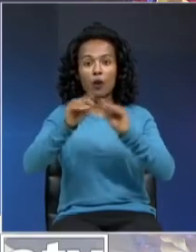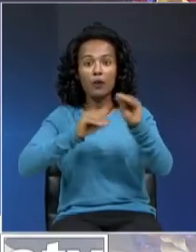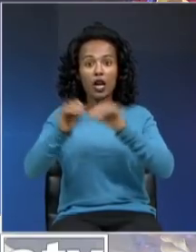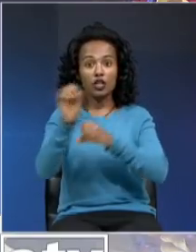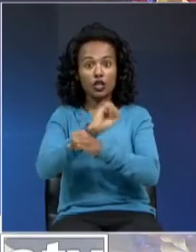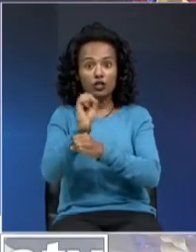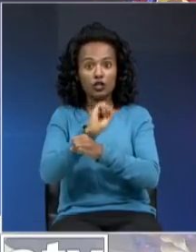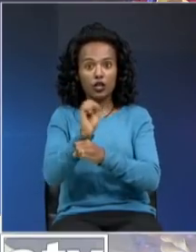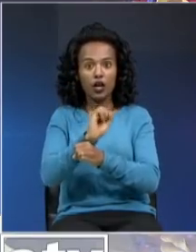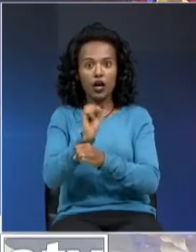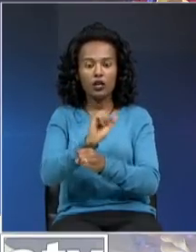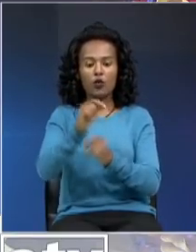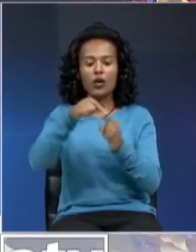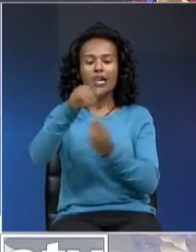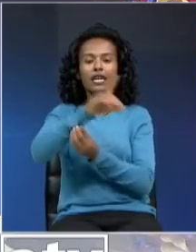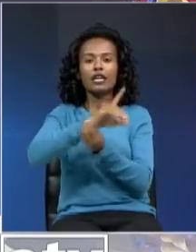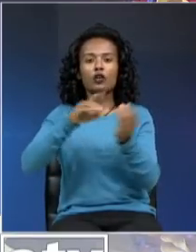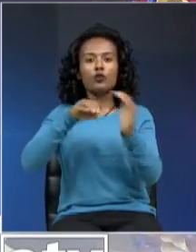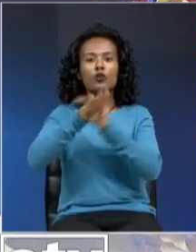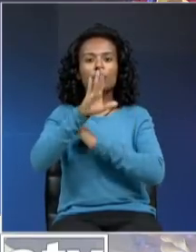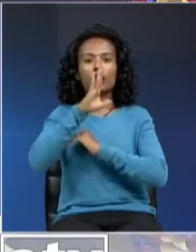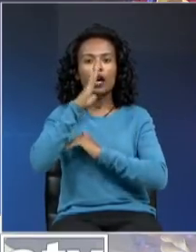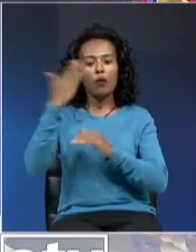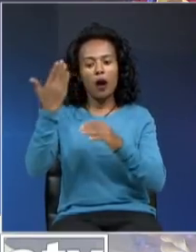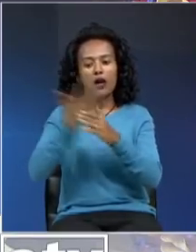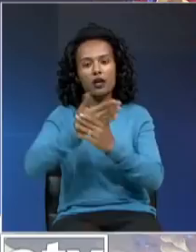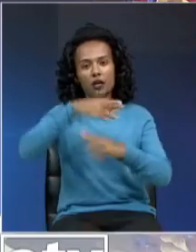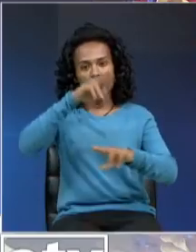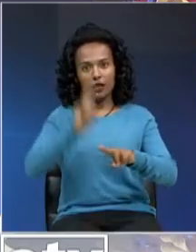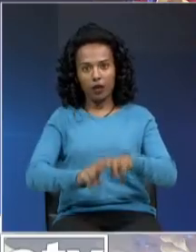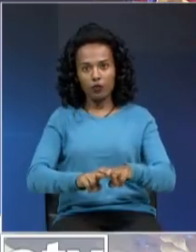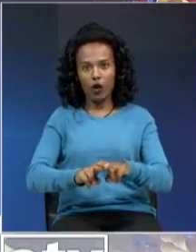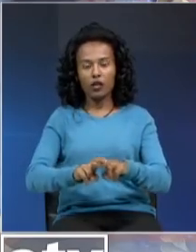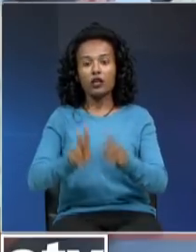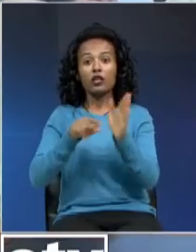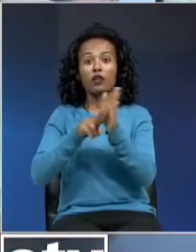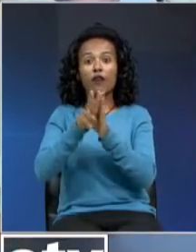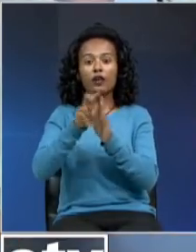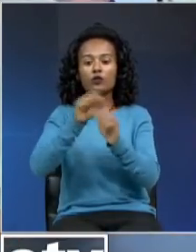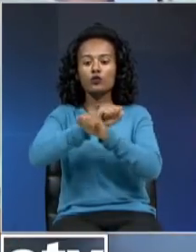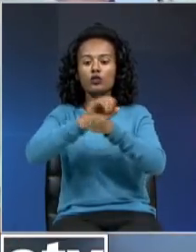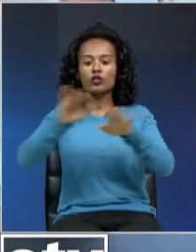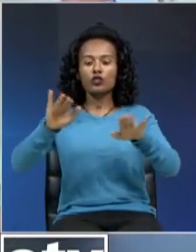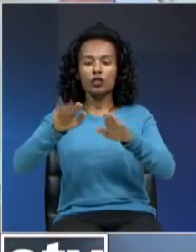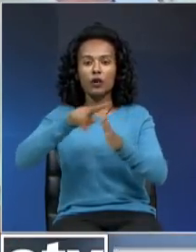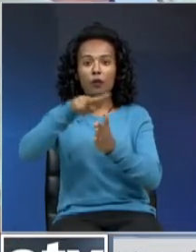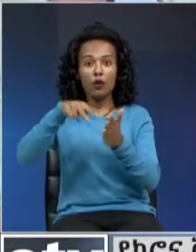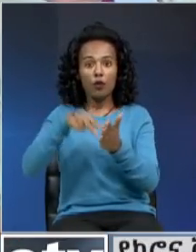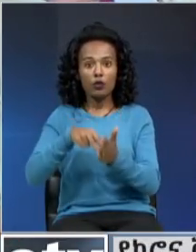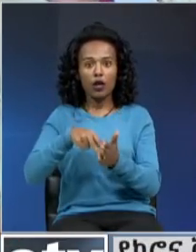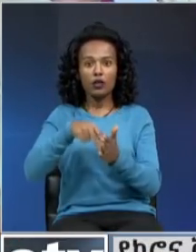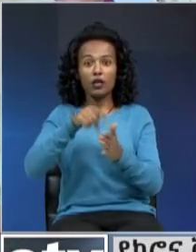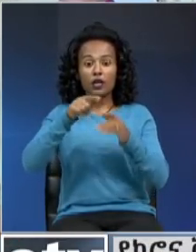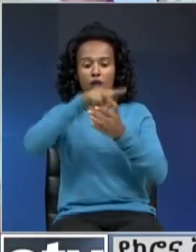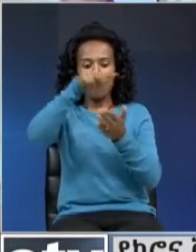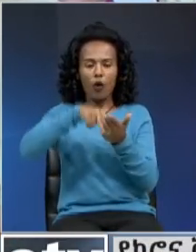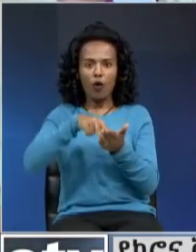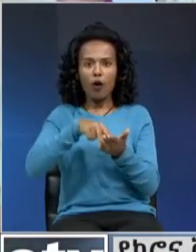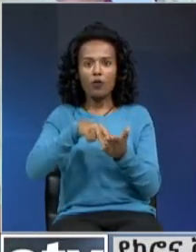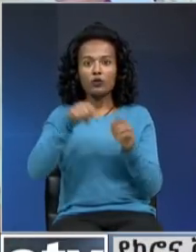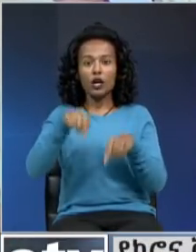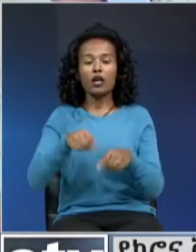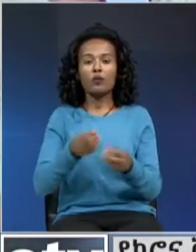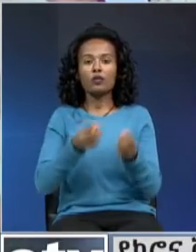ተሽከርካሪ ወደ ክልሉ እንዳይገባ እገዳ ጥሏል። የቫይረሱን ስርጭት ለመከላከል የተቋቋመው አብይ ግብረ ኃይል